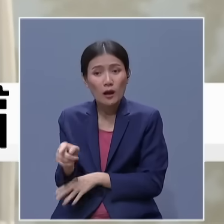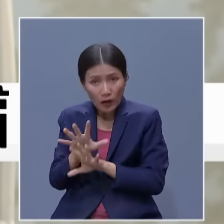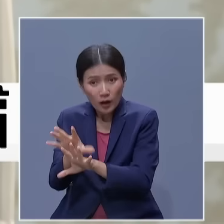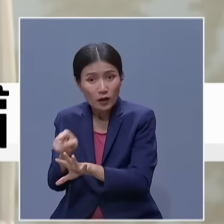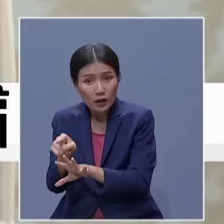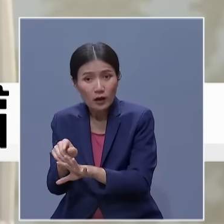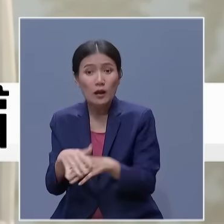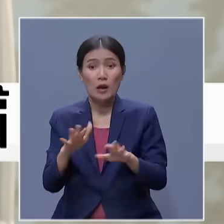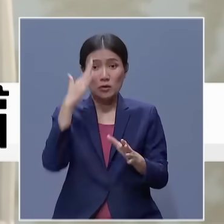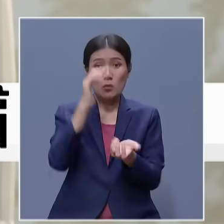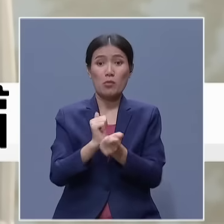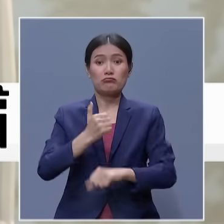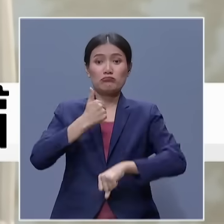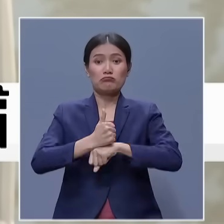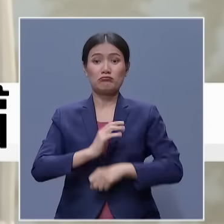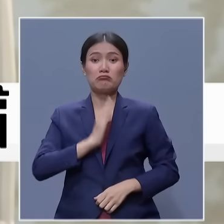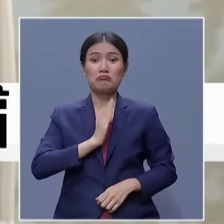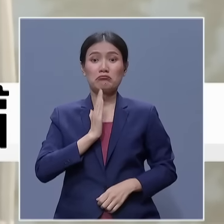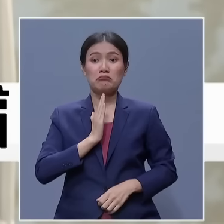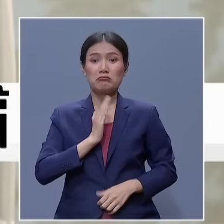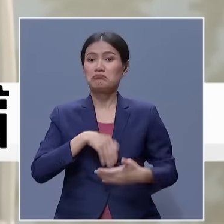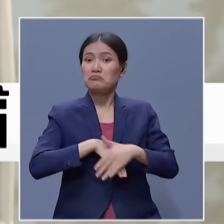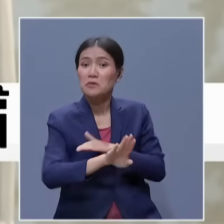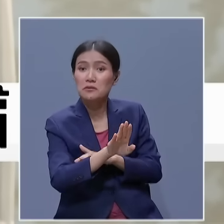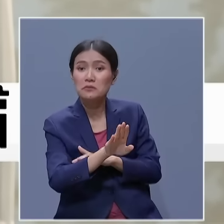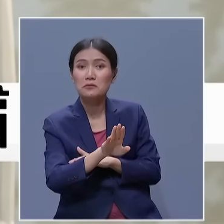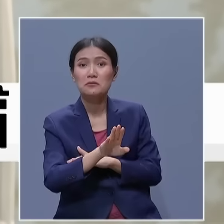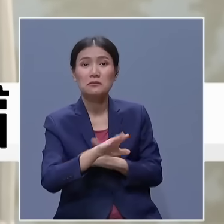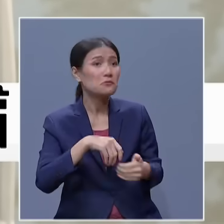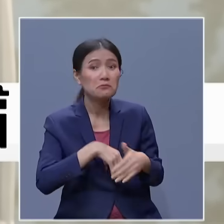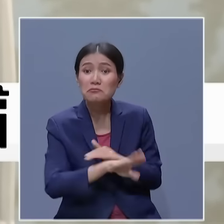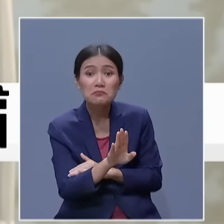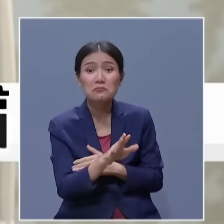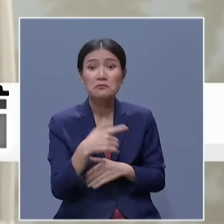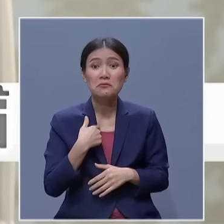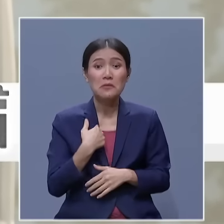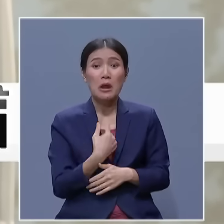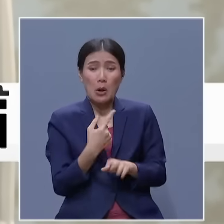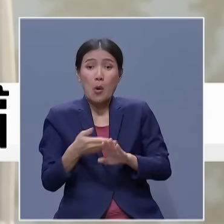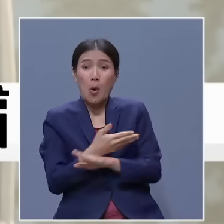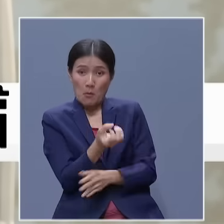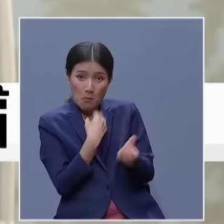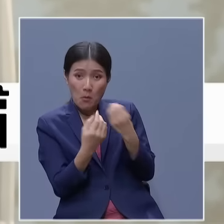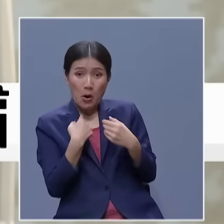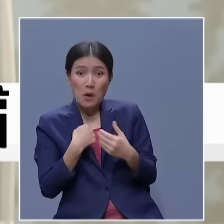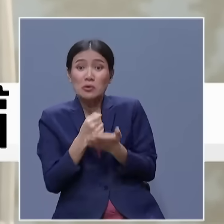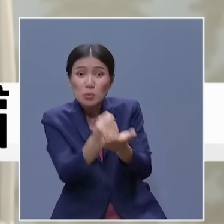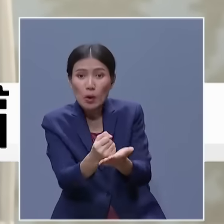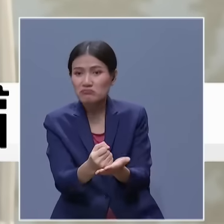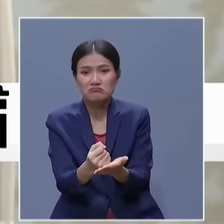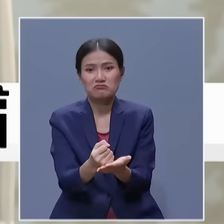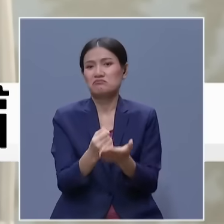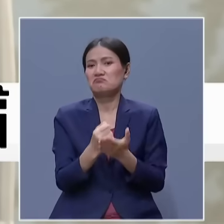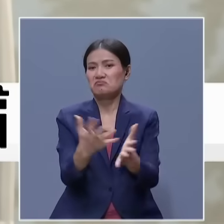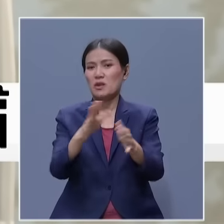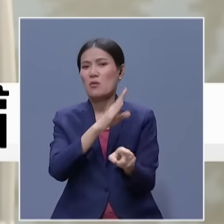นายตำรวจระดับสูงนะก็เพ่นหนีแนบนะครับนะไอ้ที่บอกว่าช่วยเขาก็ไม่ได้ช่วยเลยนะครับก็โกห